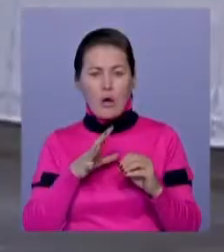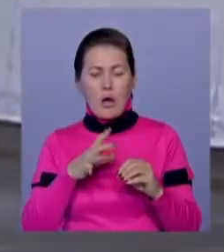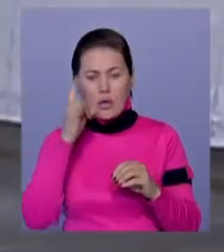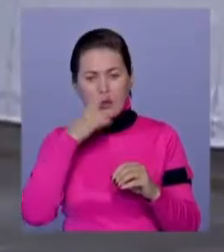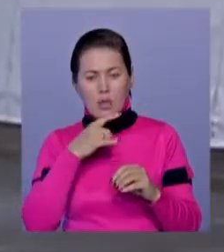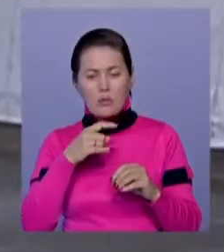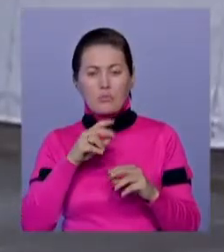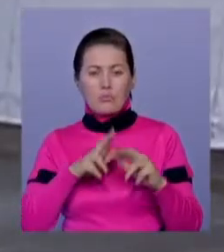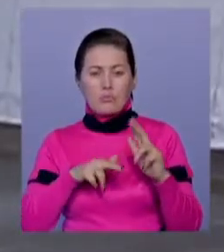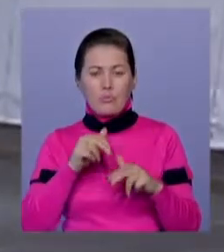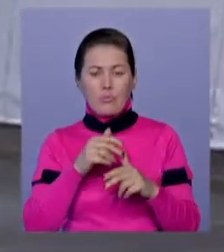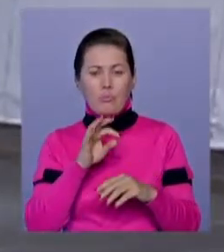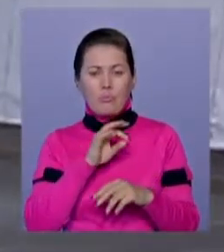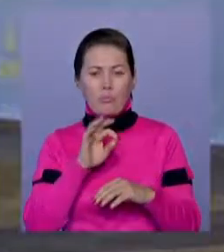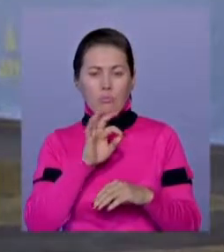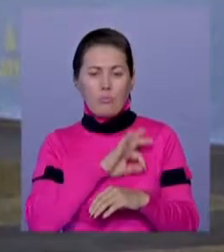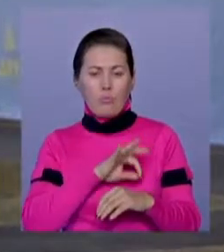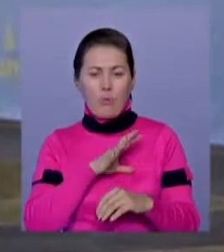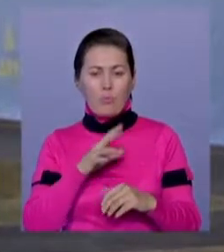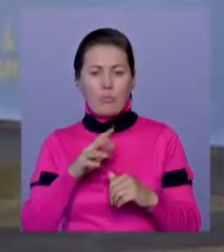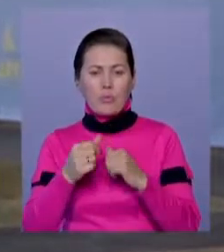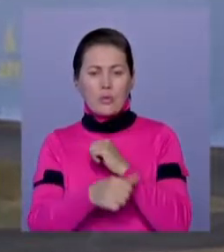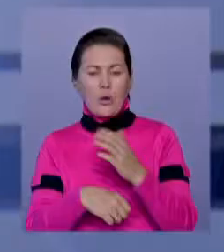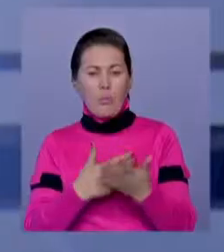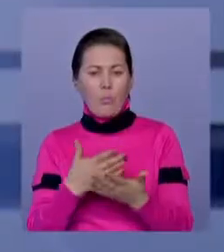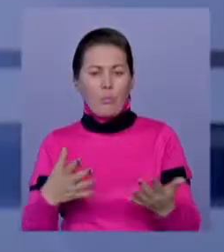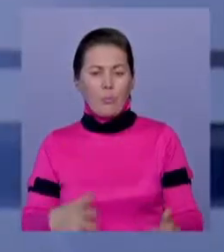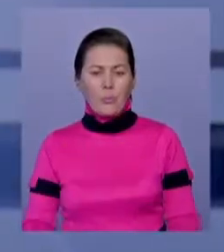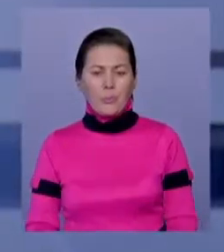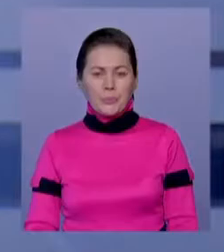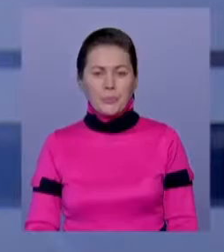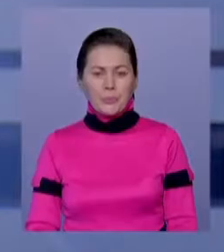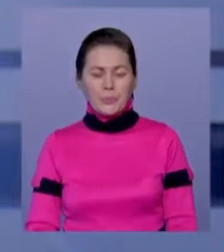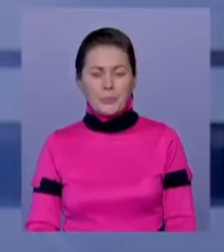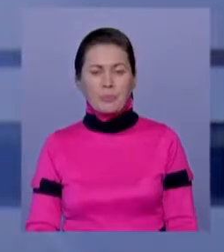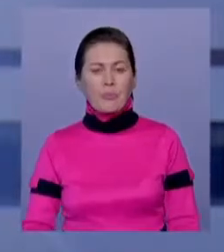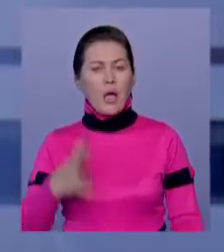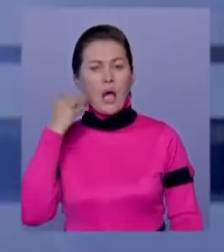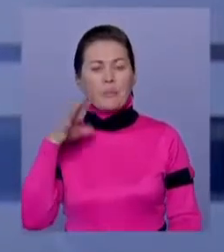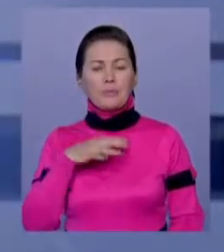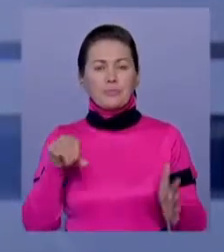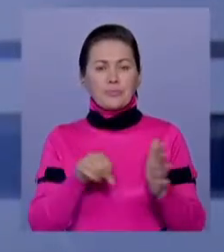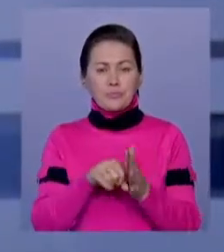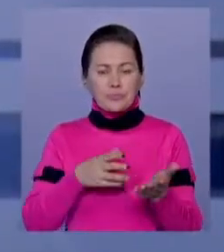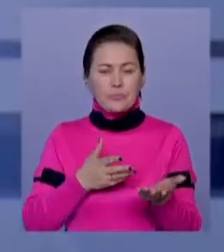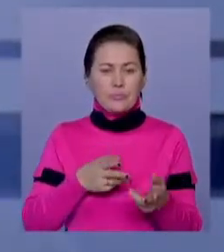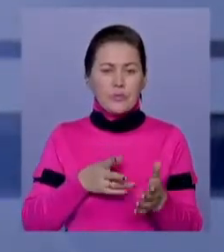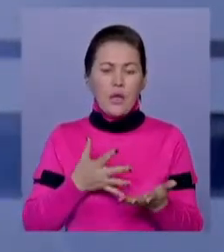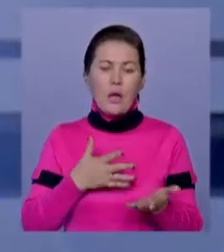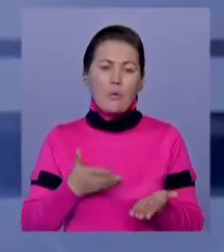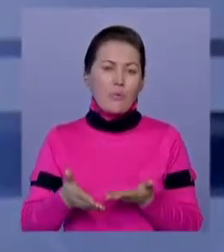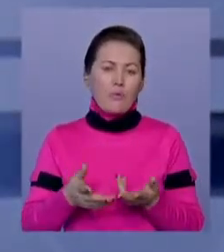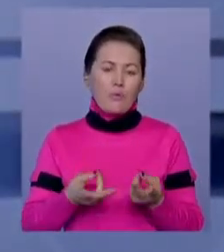Перизат Көмекбайқызы, Әсет Құндақбаев, Алматы телеарнасы. Алматыда қысқы сырғанақ маусымы